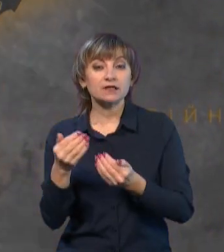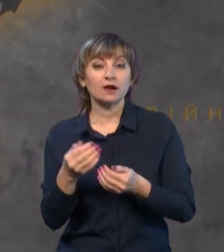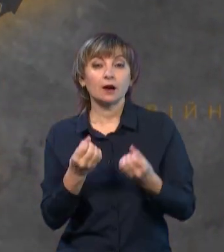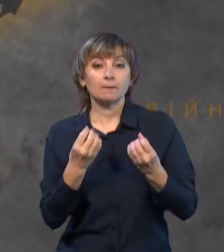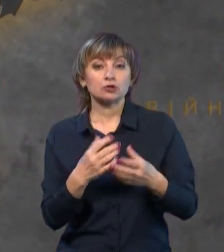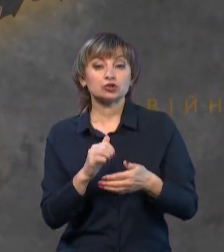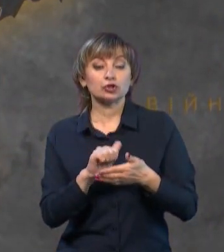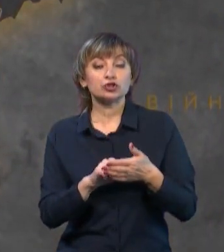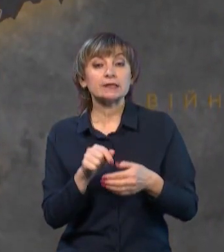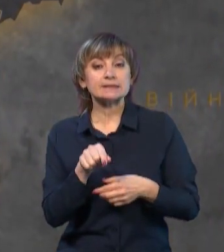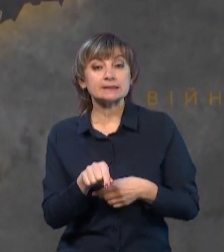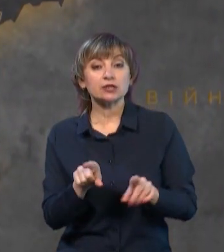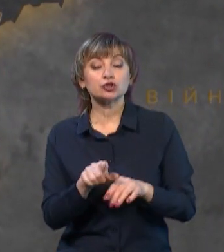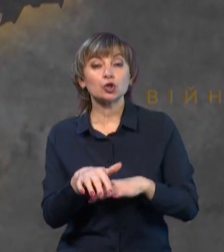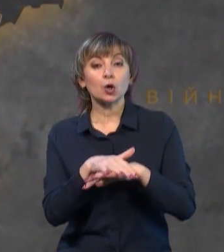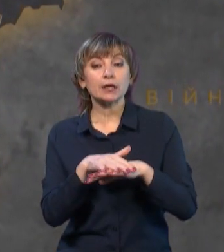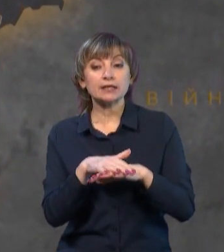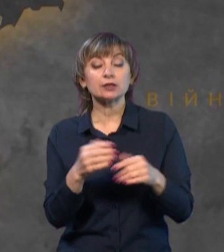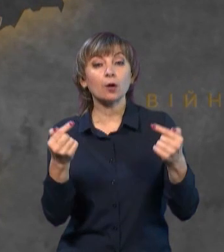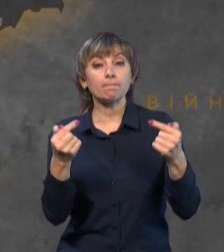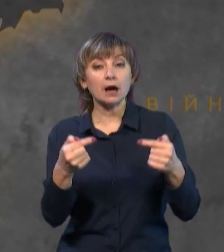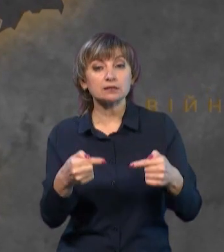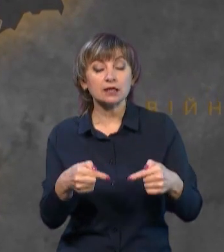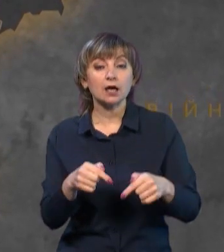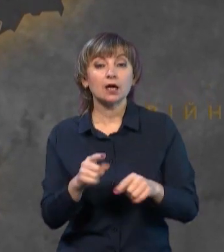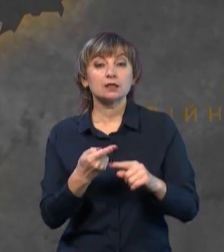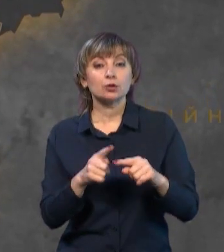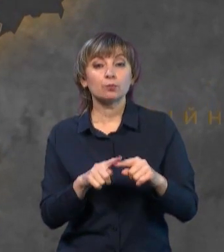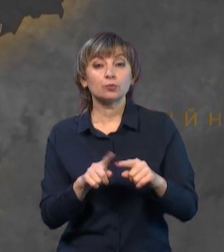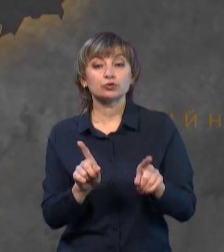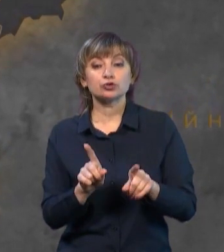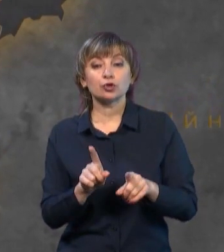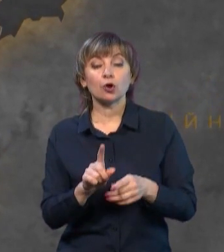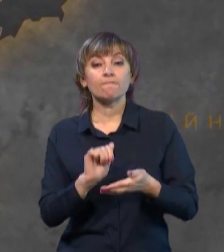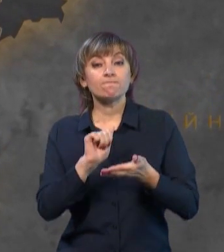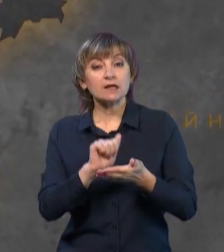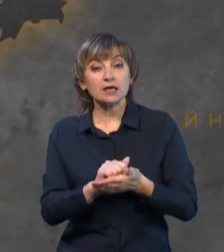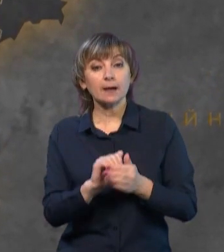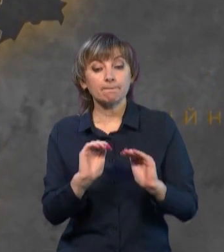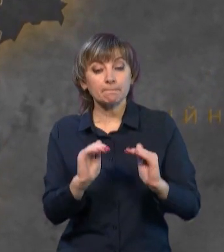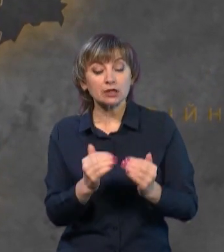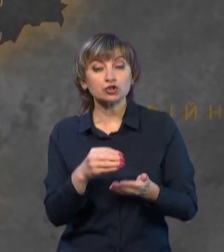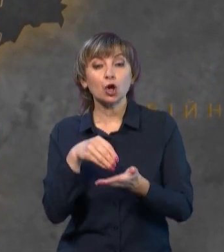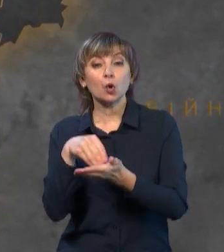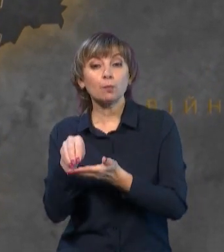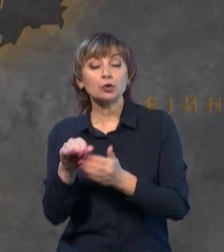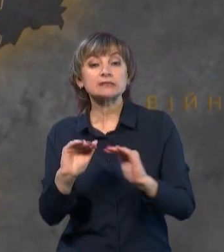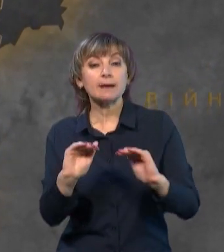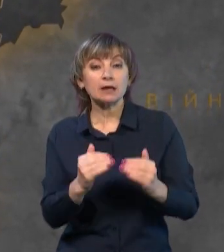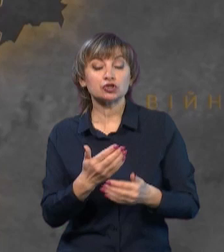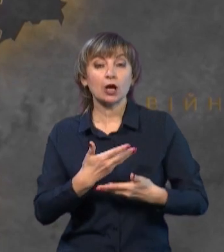Просто через те, що ринок падає, через те, що видається менше, купується менше, і